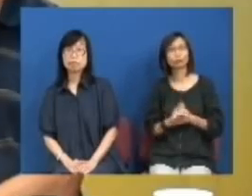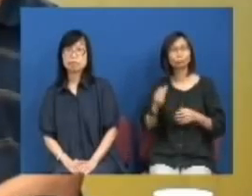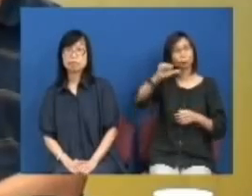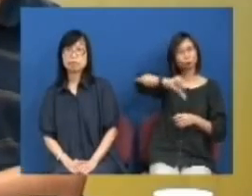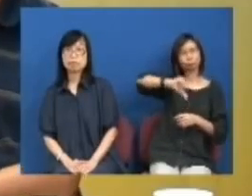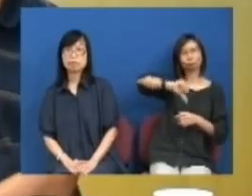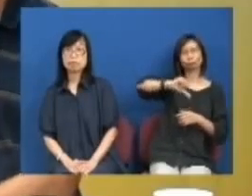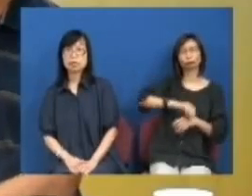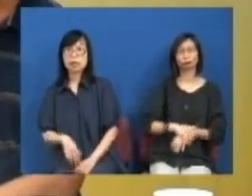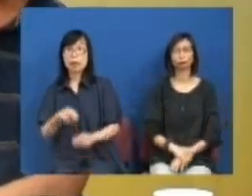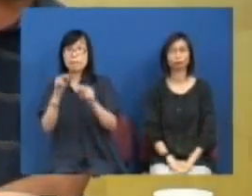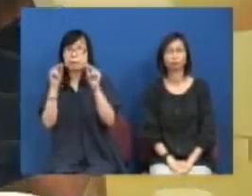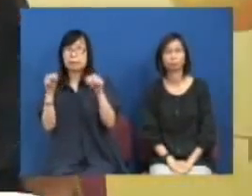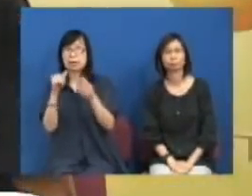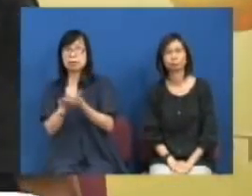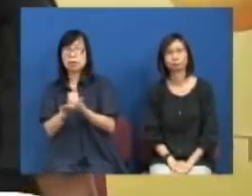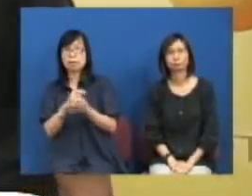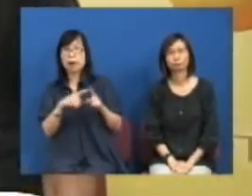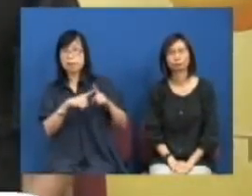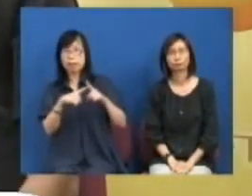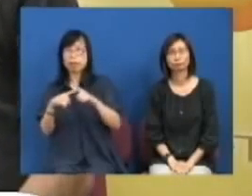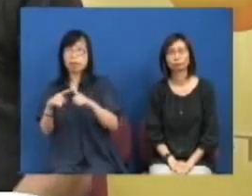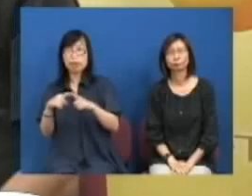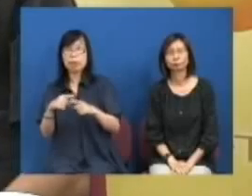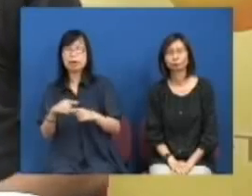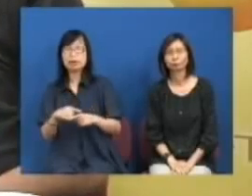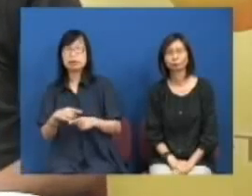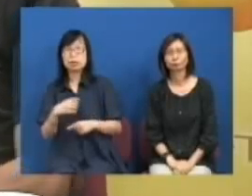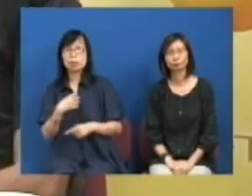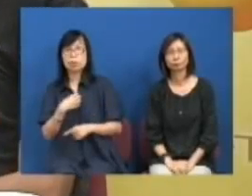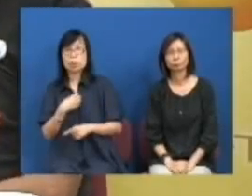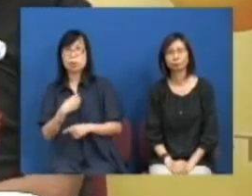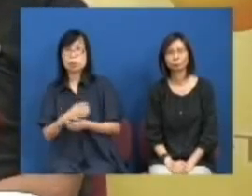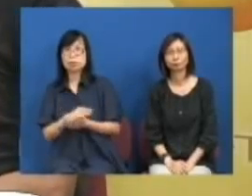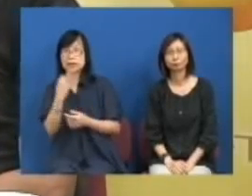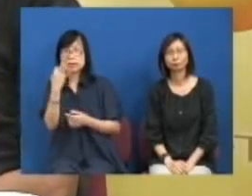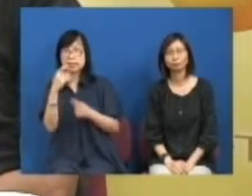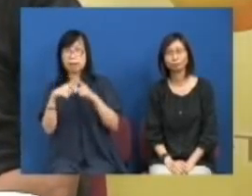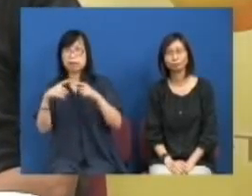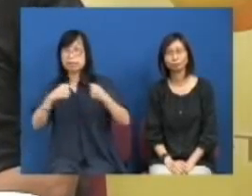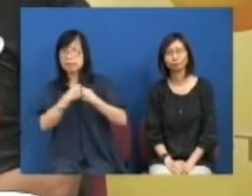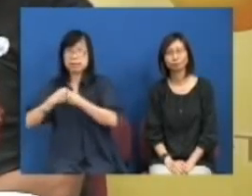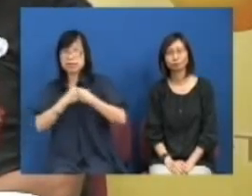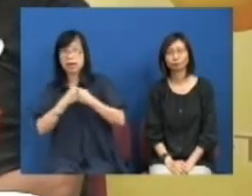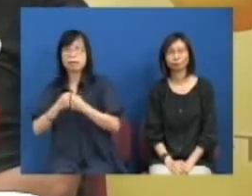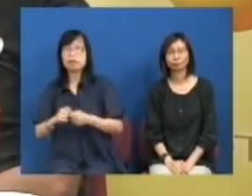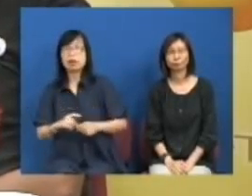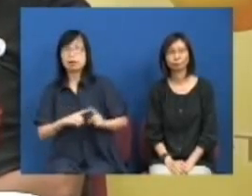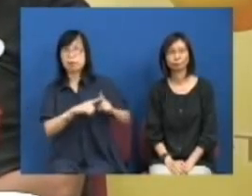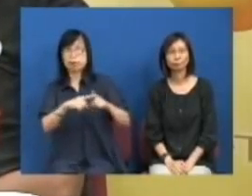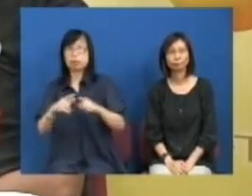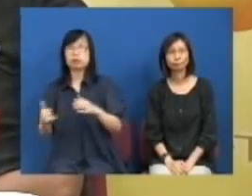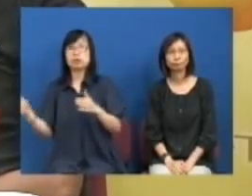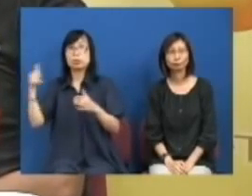頭爛。 問題就是泛民可能有沒有人會覺得既然是三個人爭，不如我們即泛民都找人出來